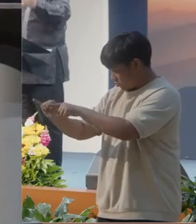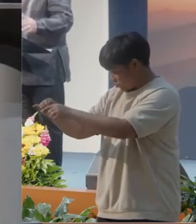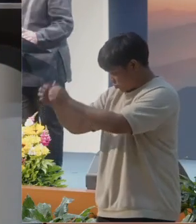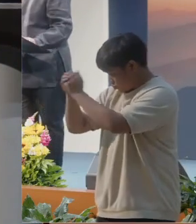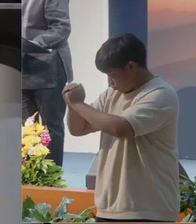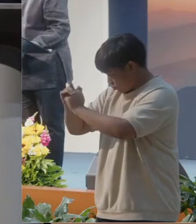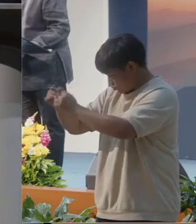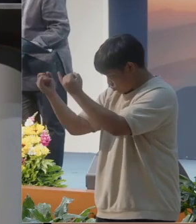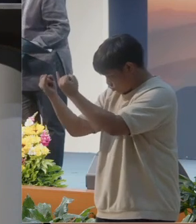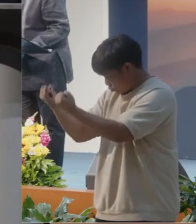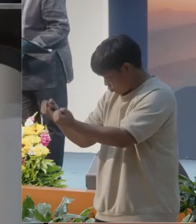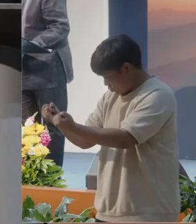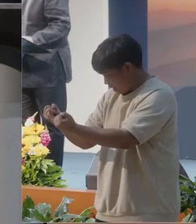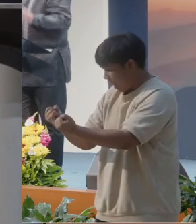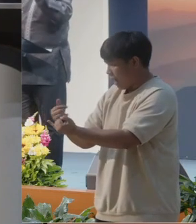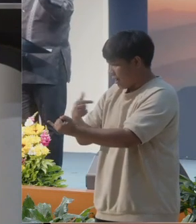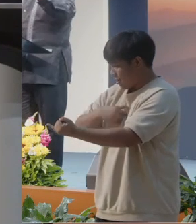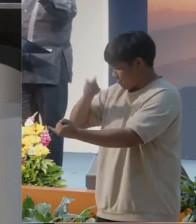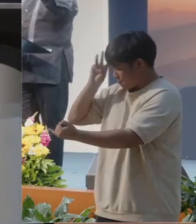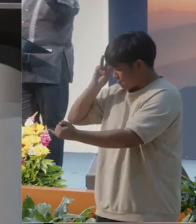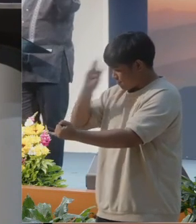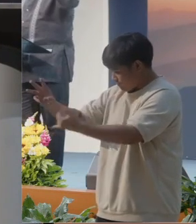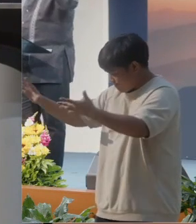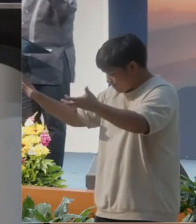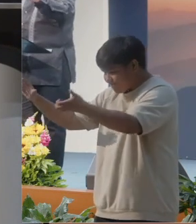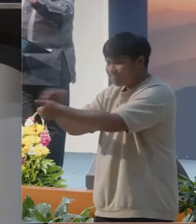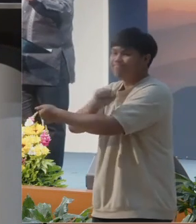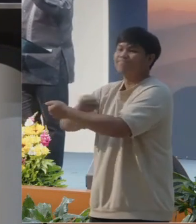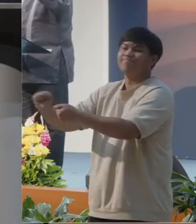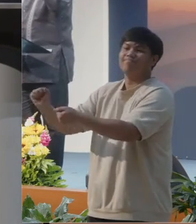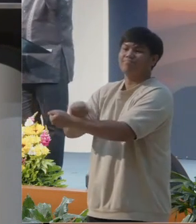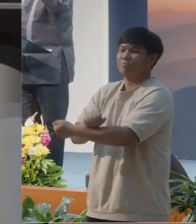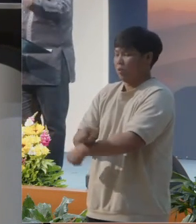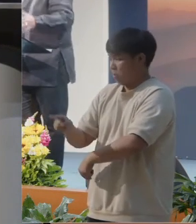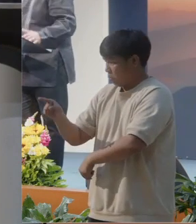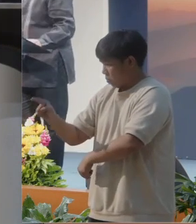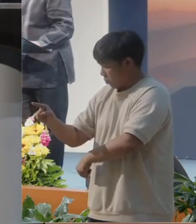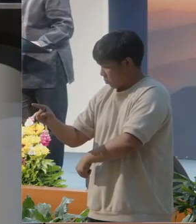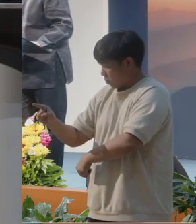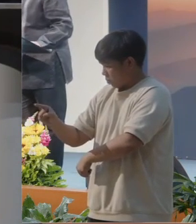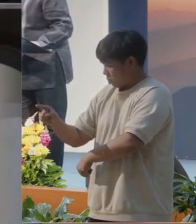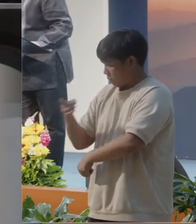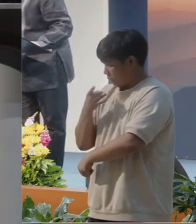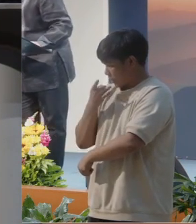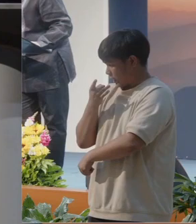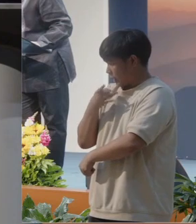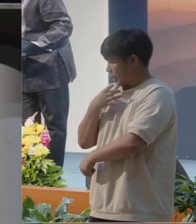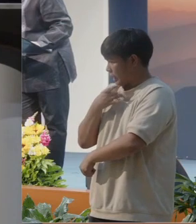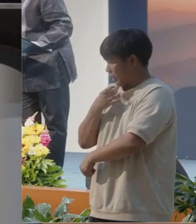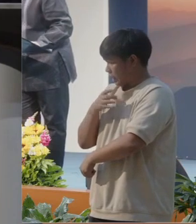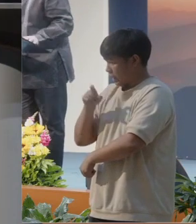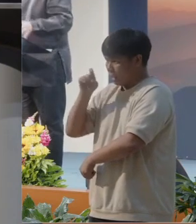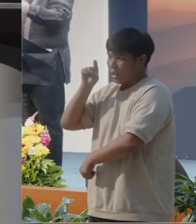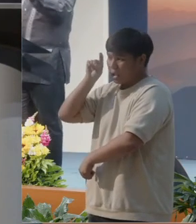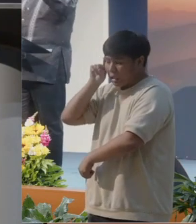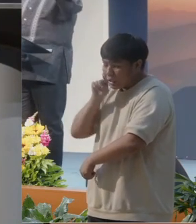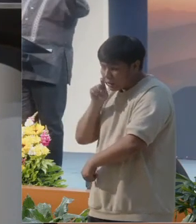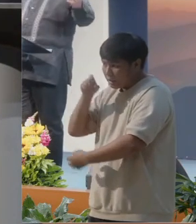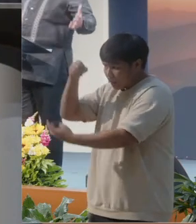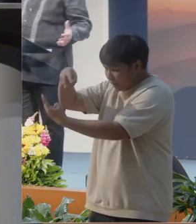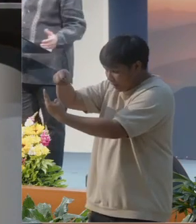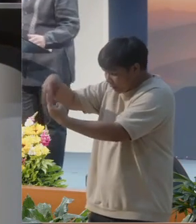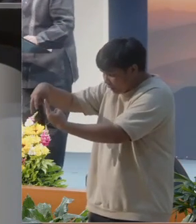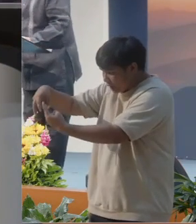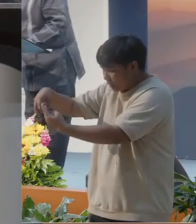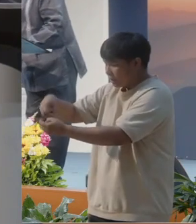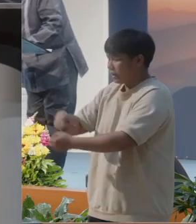mga Diyos-Diyosan. Dahil sila ay immoral sa kanilang sexual na mga kaparaanan. Dahil kasama po yun